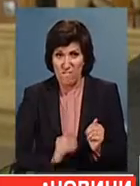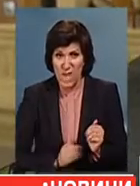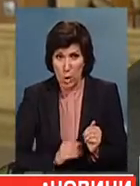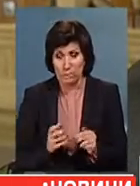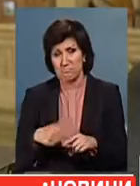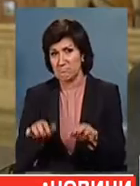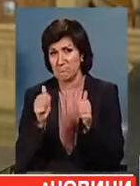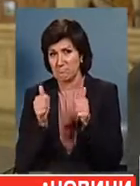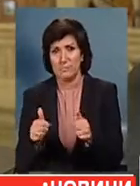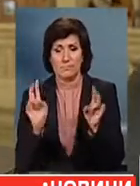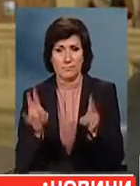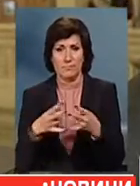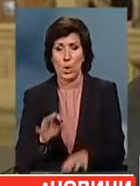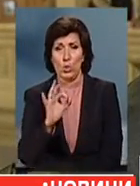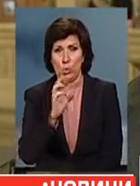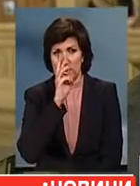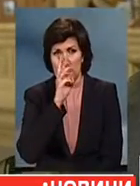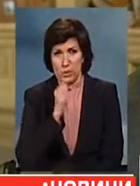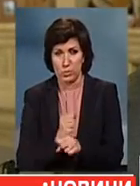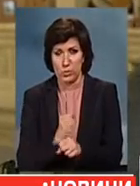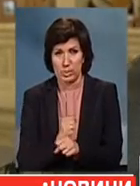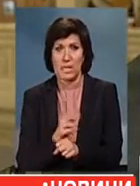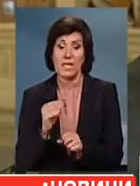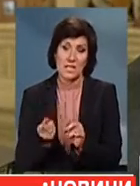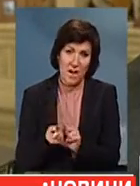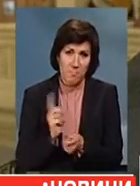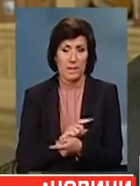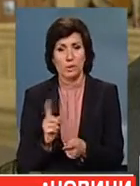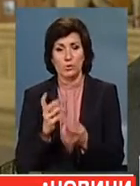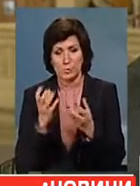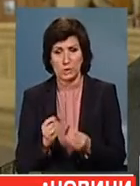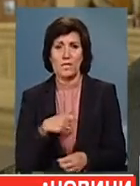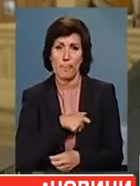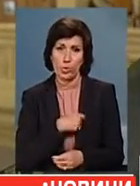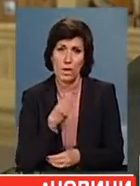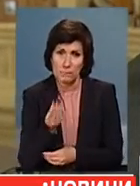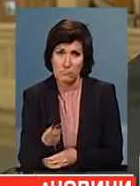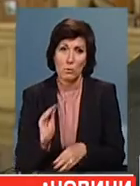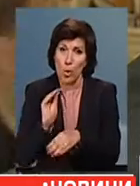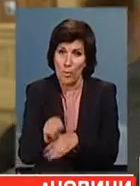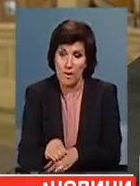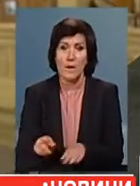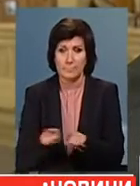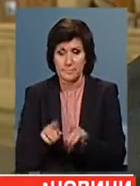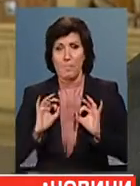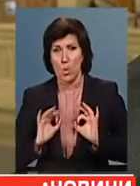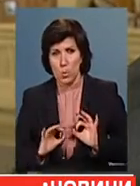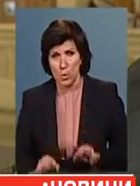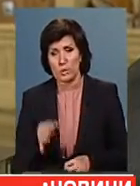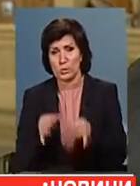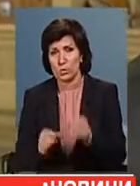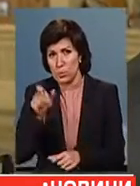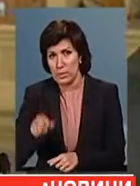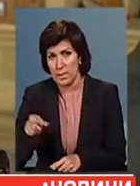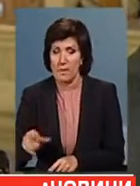все супер, тоді треба не нуль зарплату зробити. І навпаки, щоб ще депутат давав. Те ж саме зробити з прокурорами, з